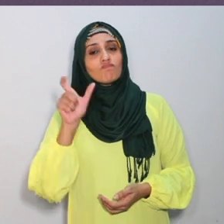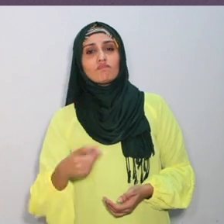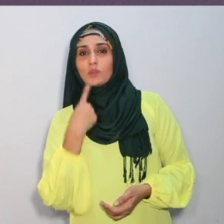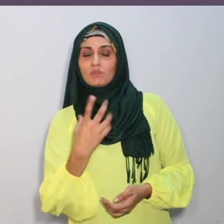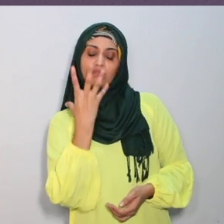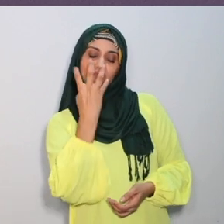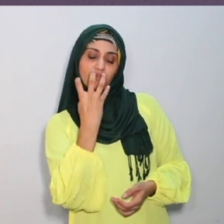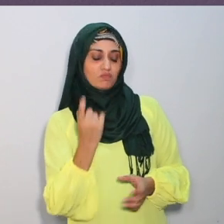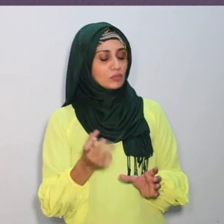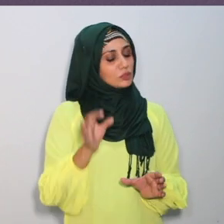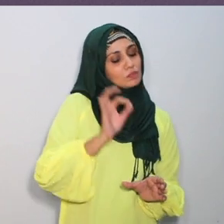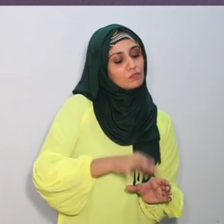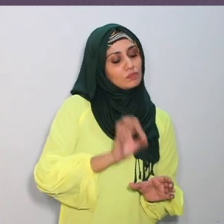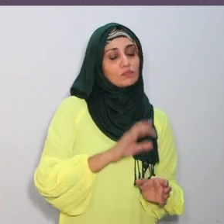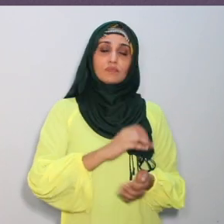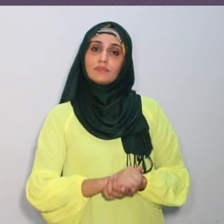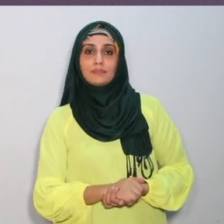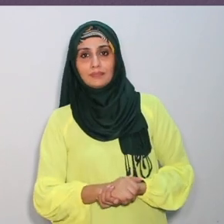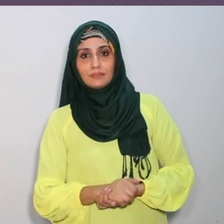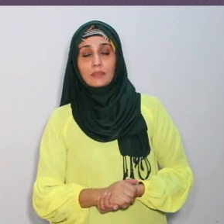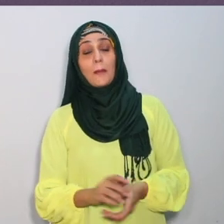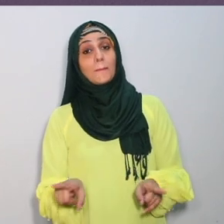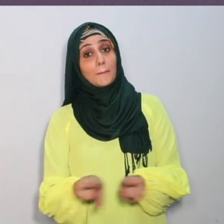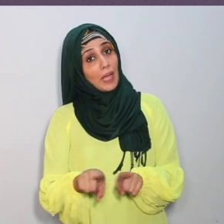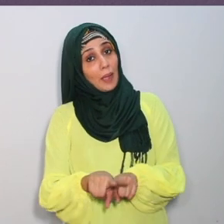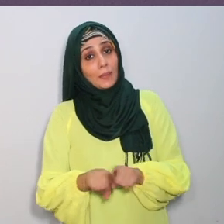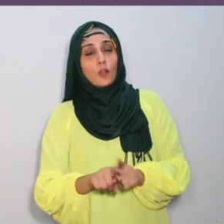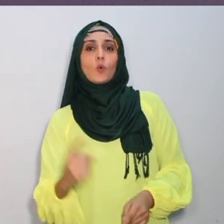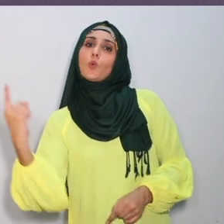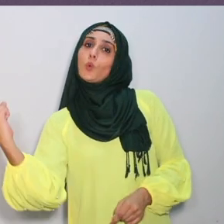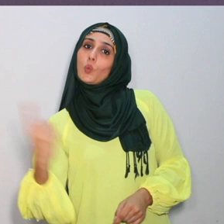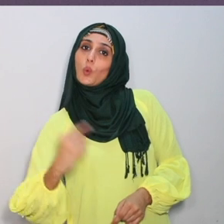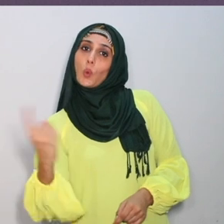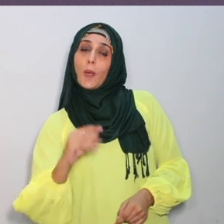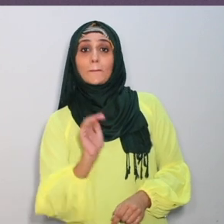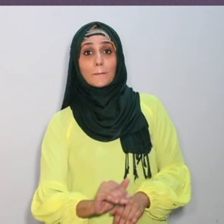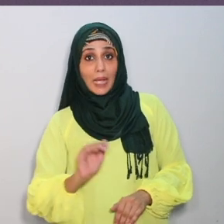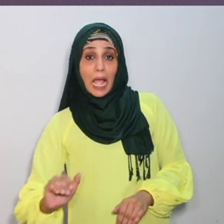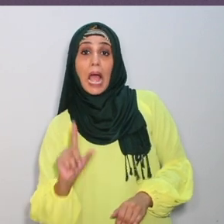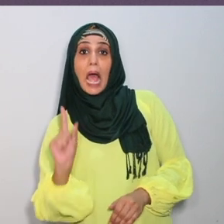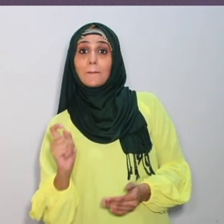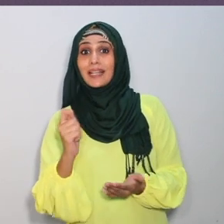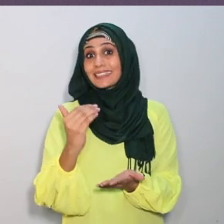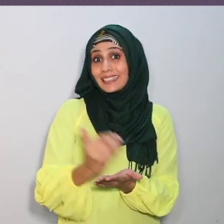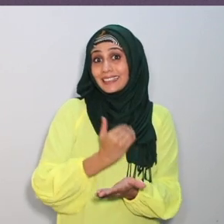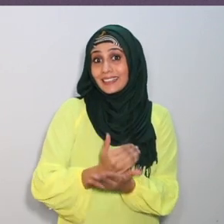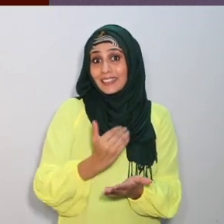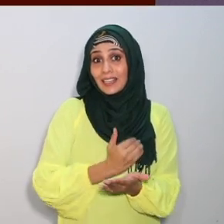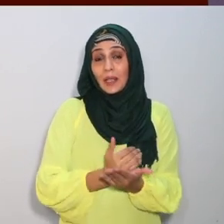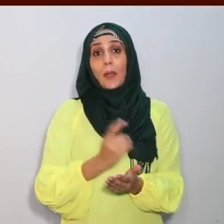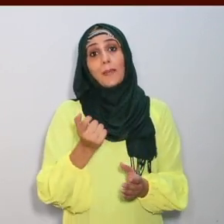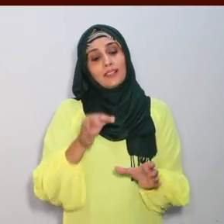मुंह बसूरते हुए वो पैसे गुल्लक में डाल दिए। और इसी तरह हर रोज बच्चे अपने बचे हुए पैसे गुल्लक